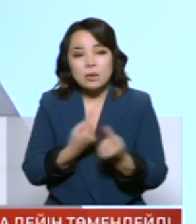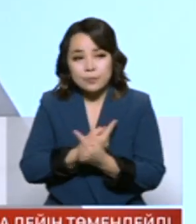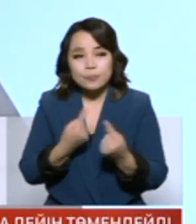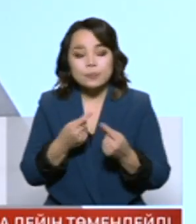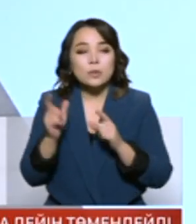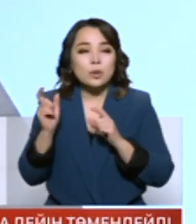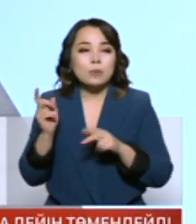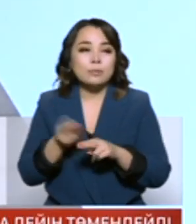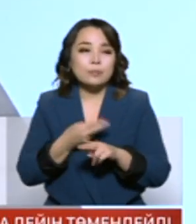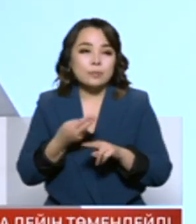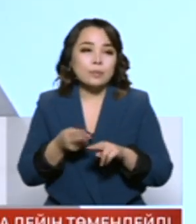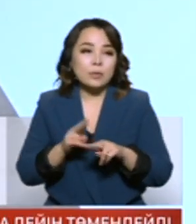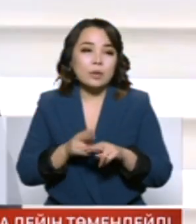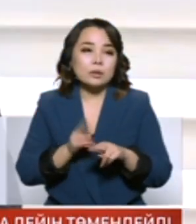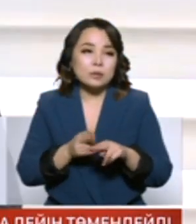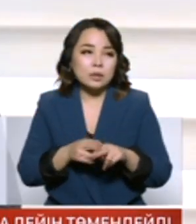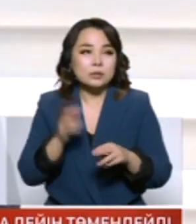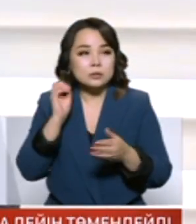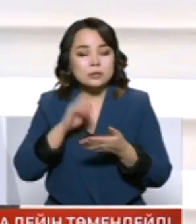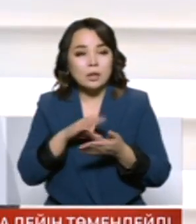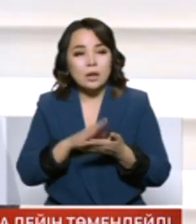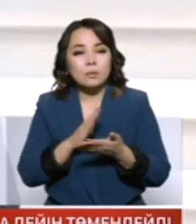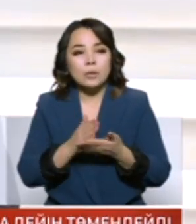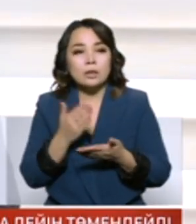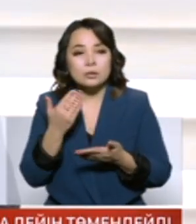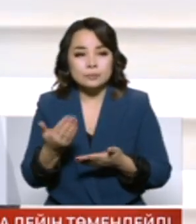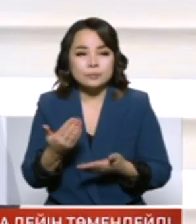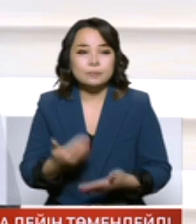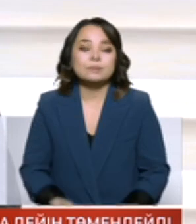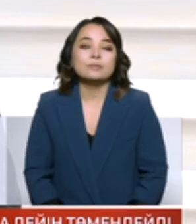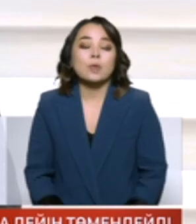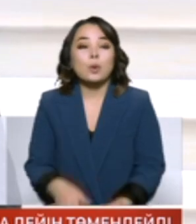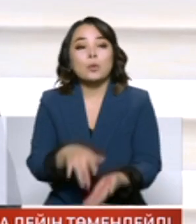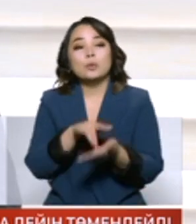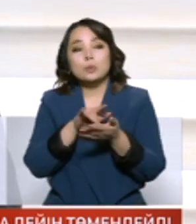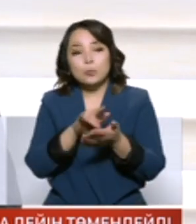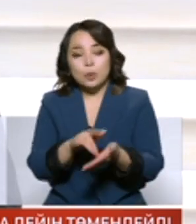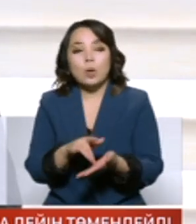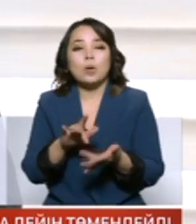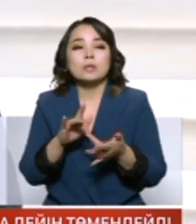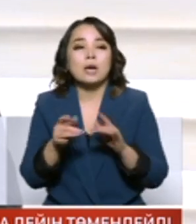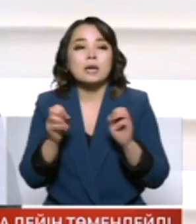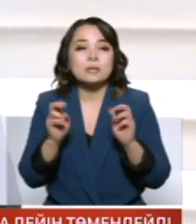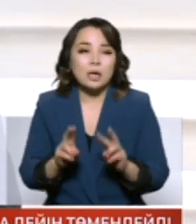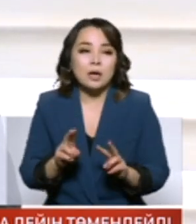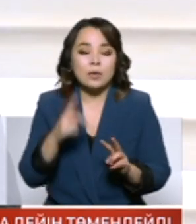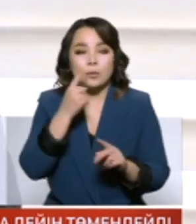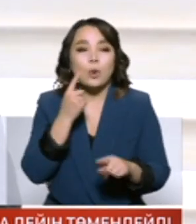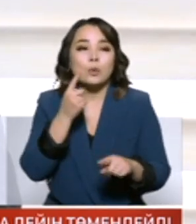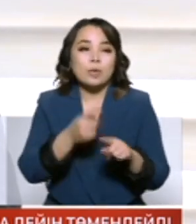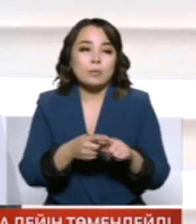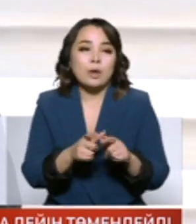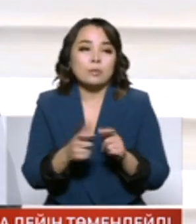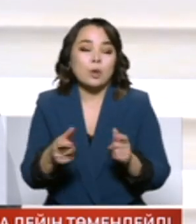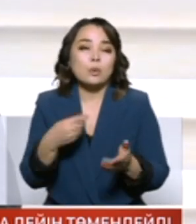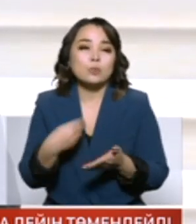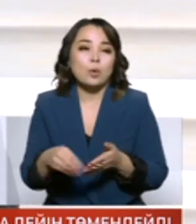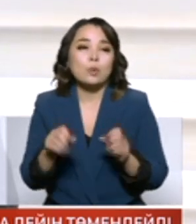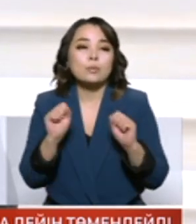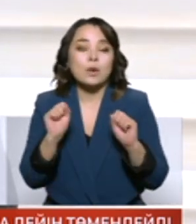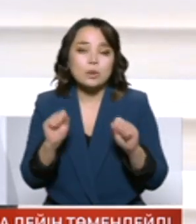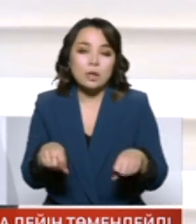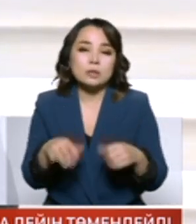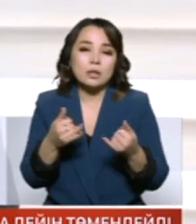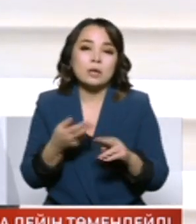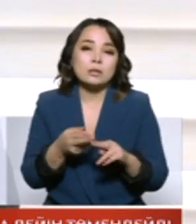жүктің кедергісі өтуі цифрландырылмақ. Туристы, посетители будут. Туристер онлайн форматта арнайы қосымша арқылы билет сатып ала алатын болады.